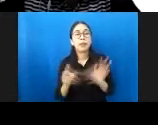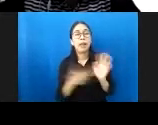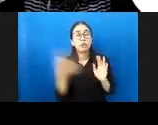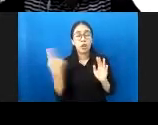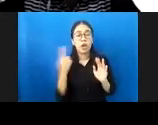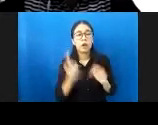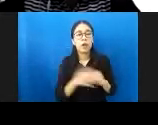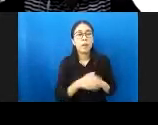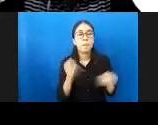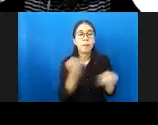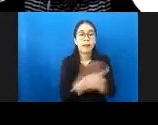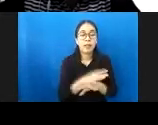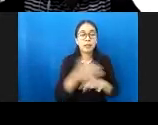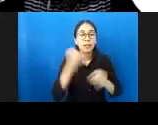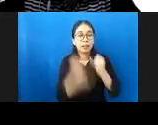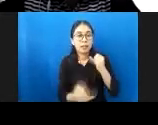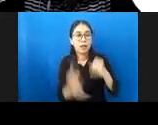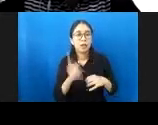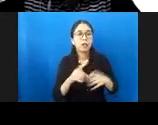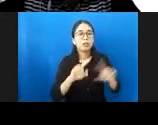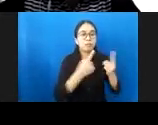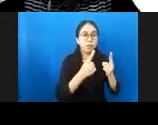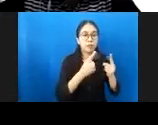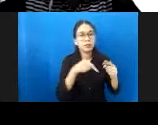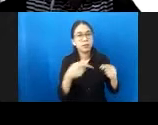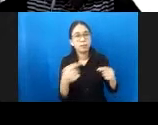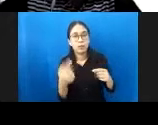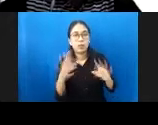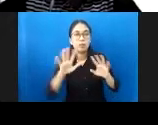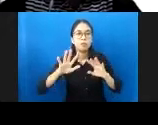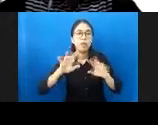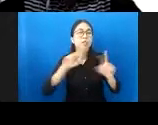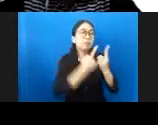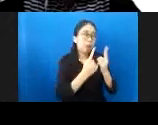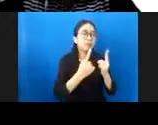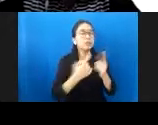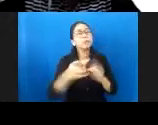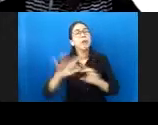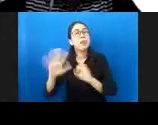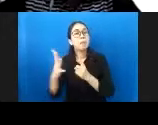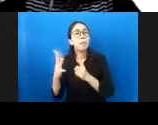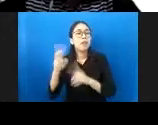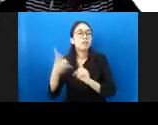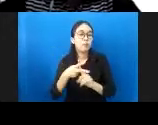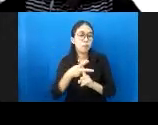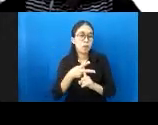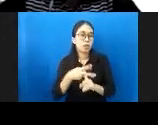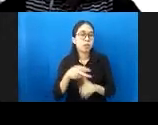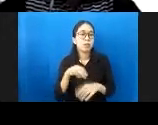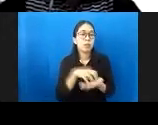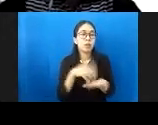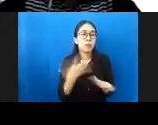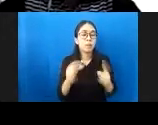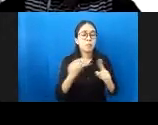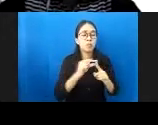pada tanggal 11 dan 15 Februari tahun 2021 bertempat di 4 puskesmas, yaitu di Puskesmas Banjaran